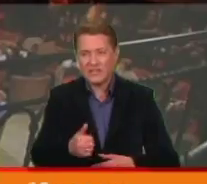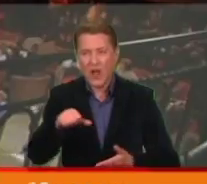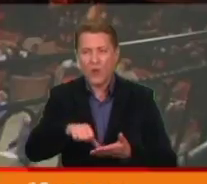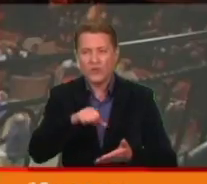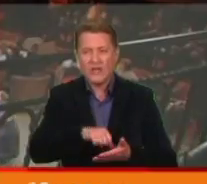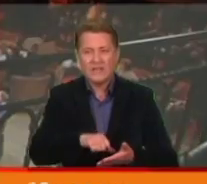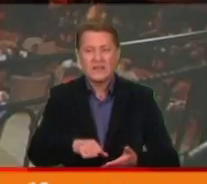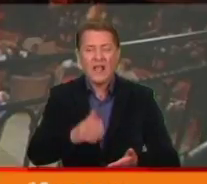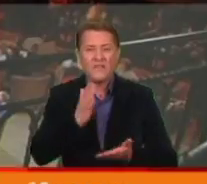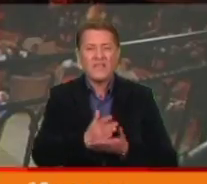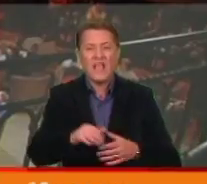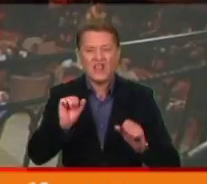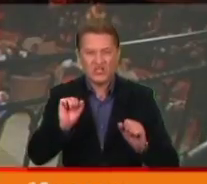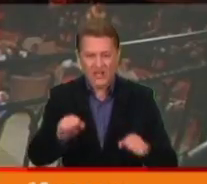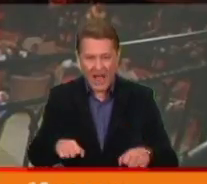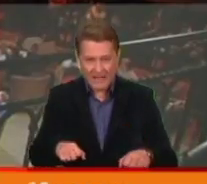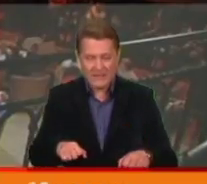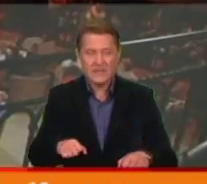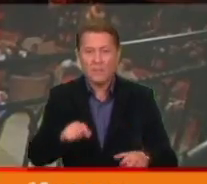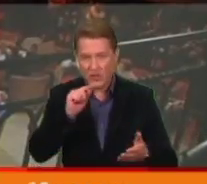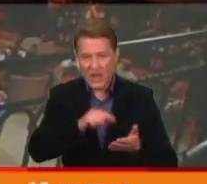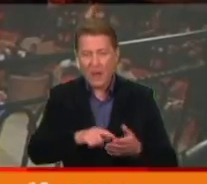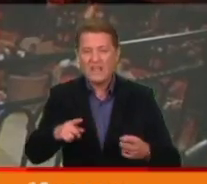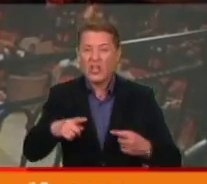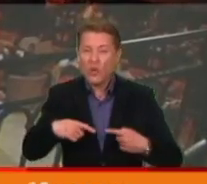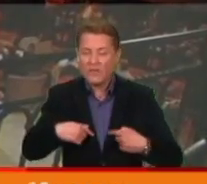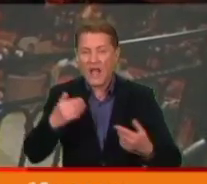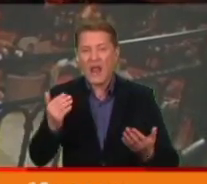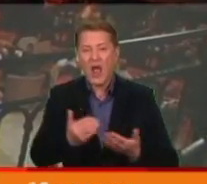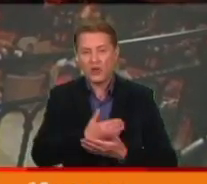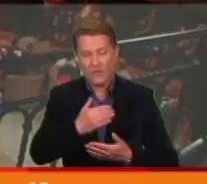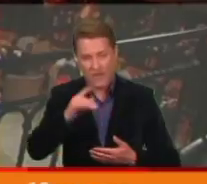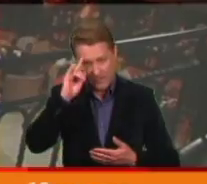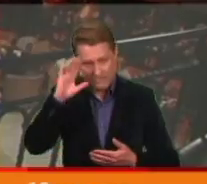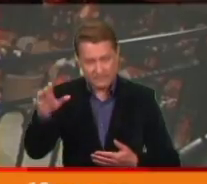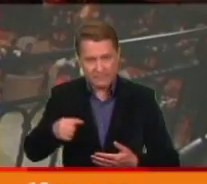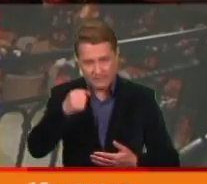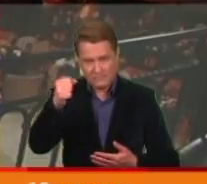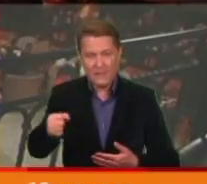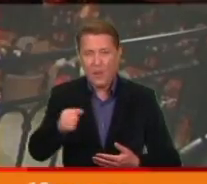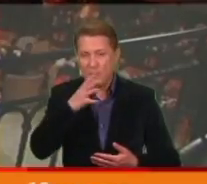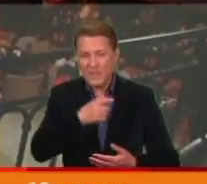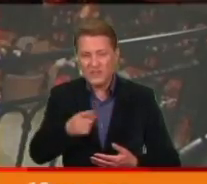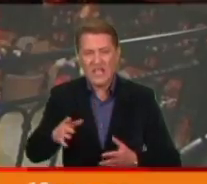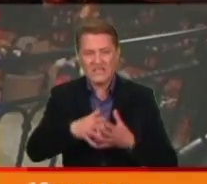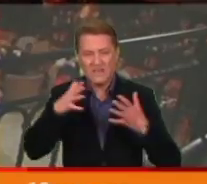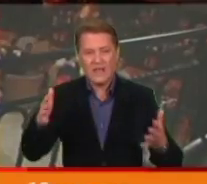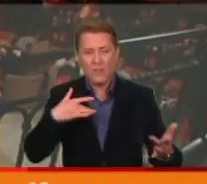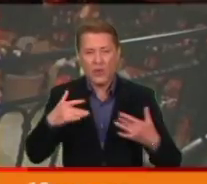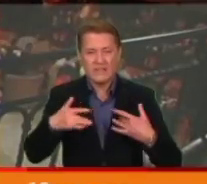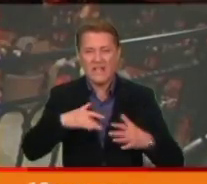шанс потрапити до фіналу. А нова українська зірка запалає наприкінці літа під час великого концерту на співочому